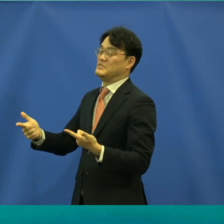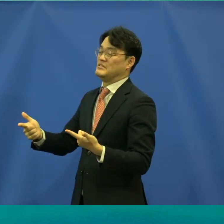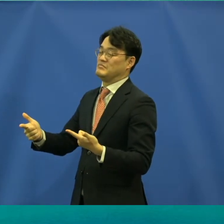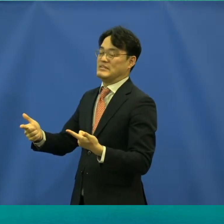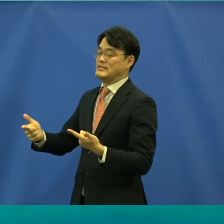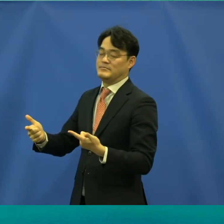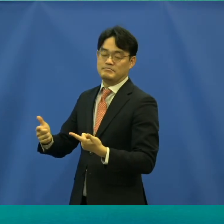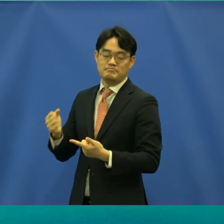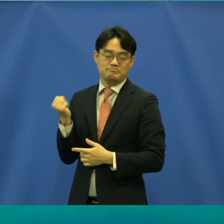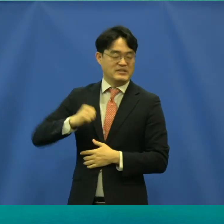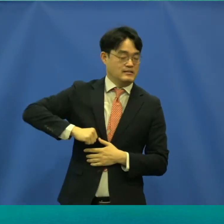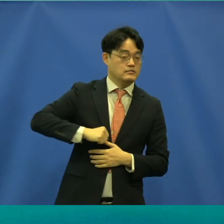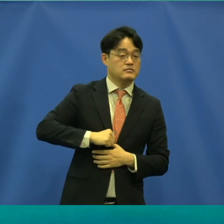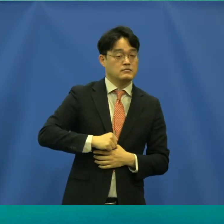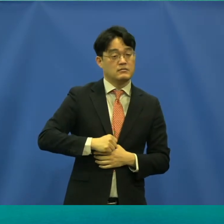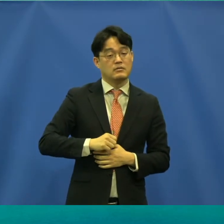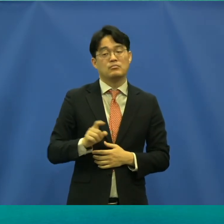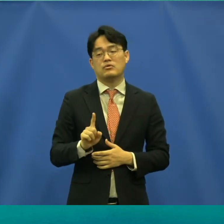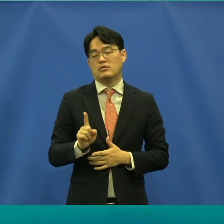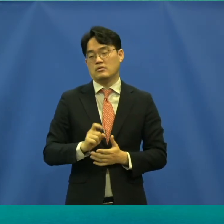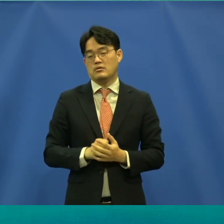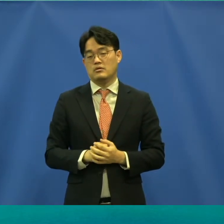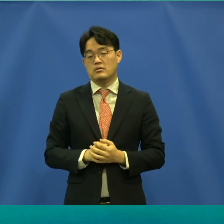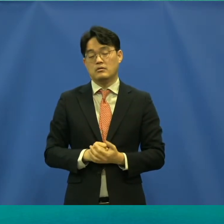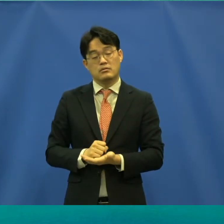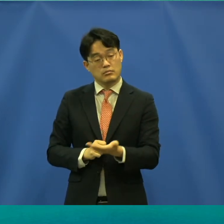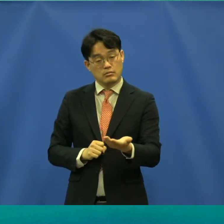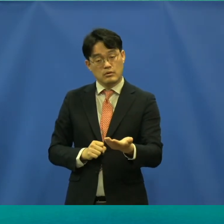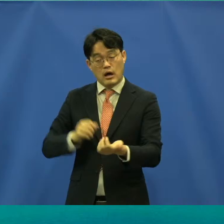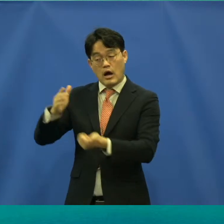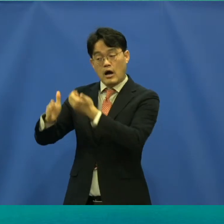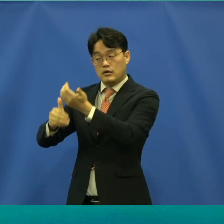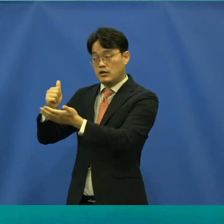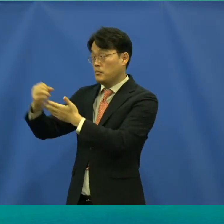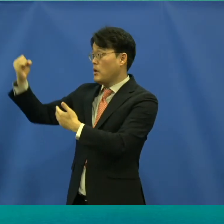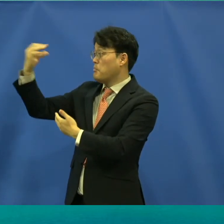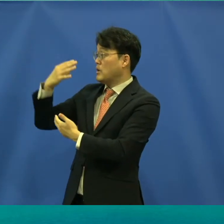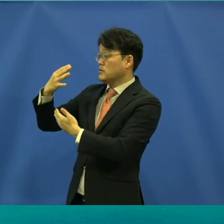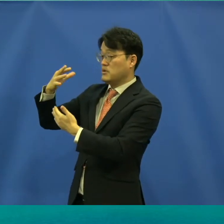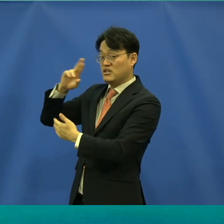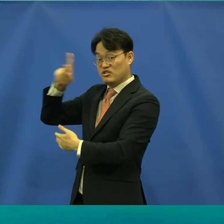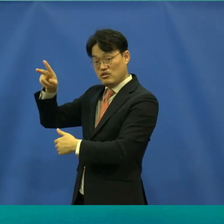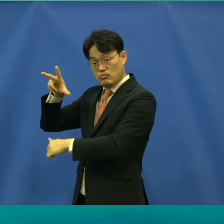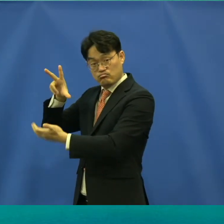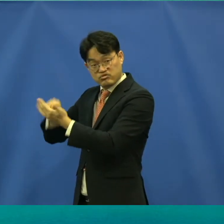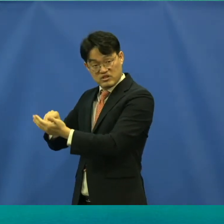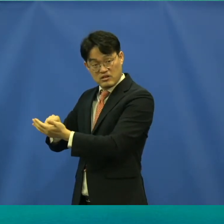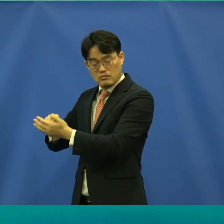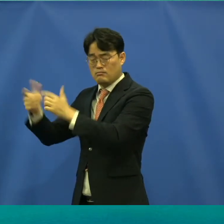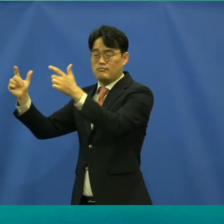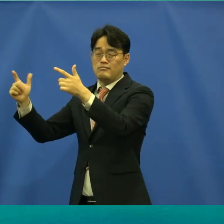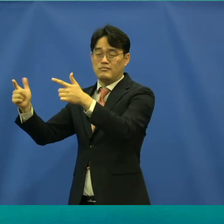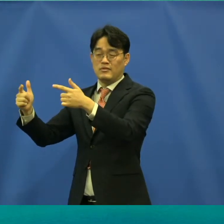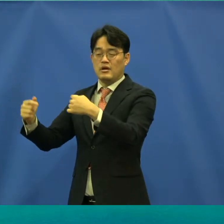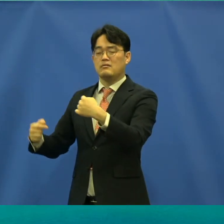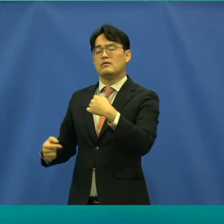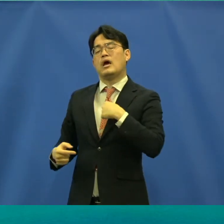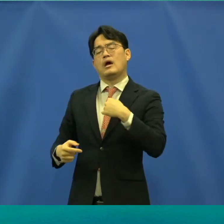무엇이 문제입니까? 하나님의 말씀에 문제가 있는 게 아닙니다. 그 말씀을 받는 우리에게 문제가 있어요. 하나님의 말씀은 언제나